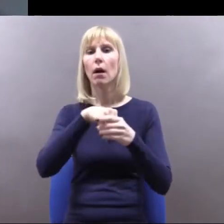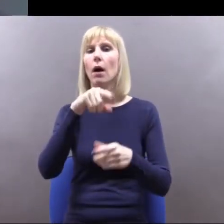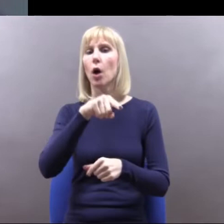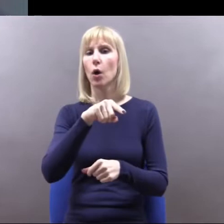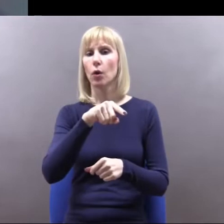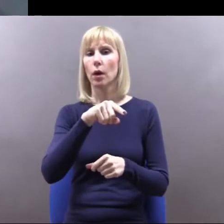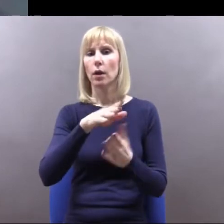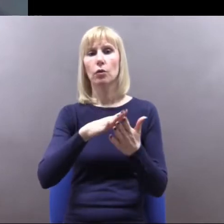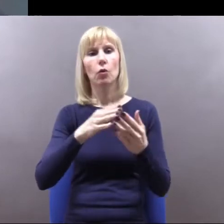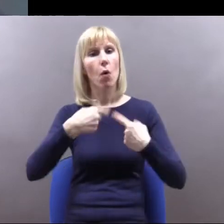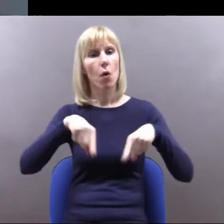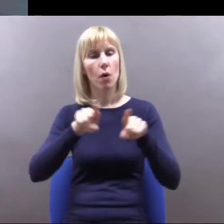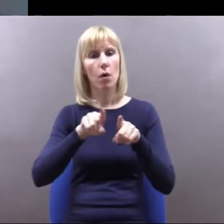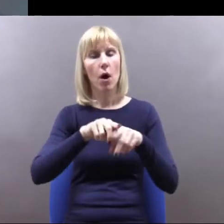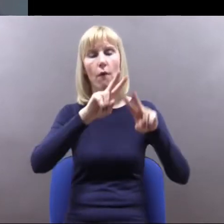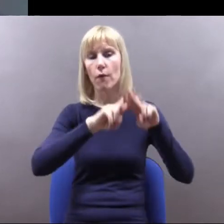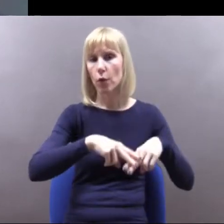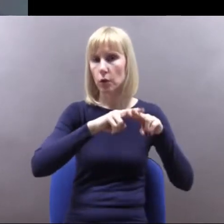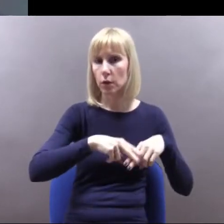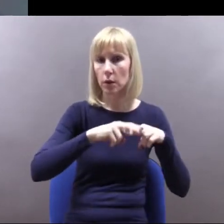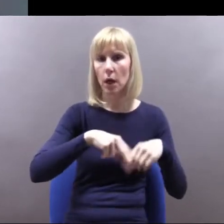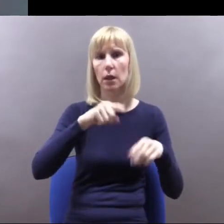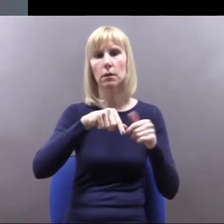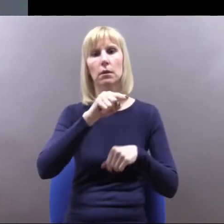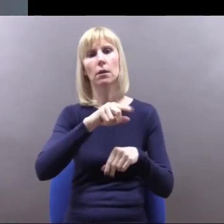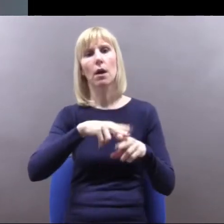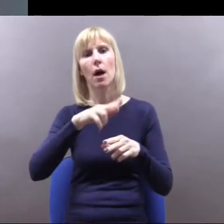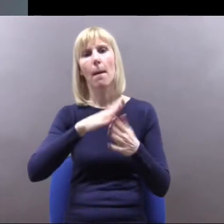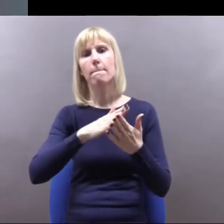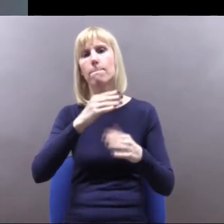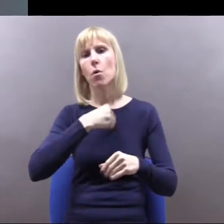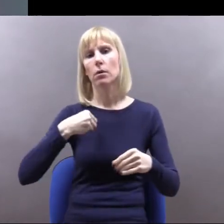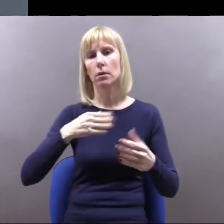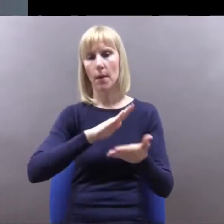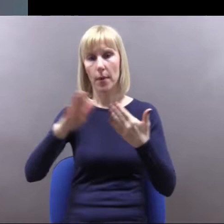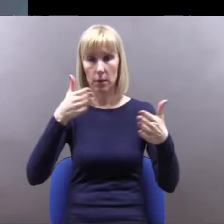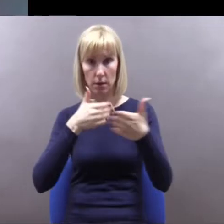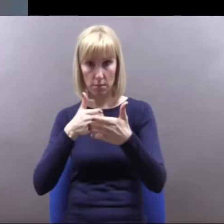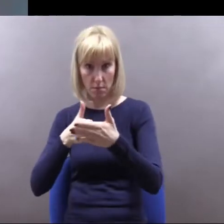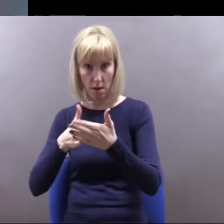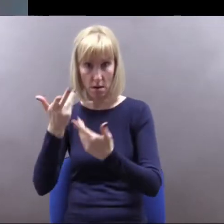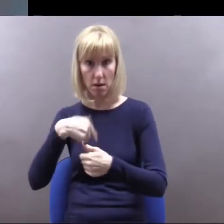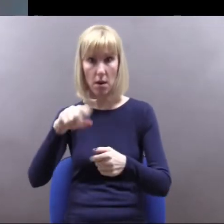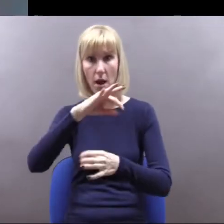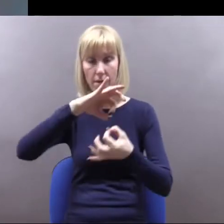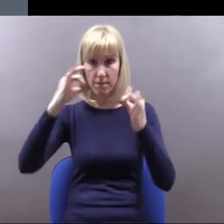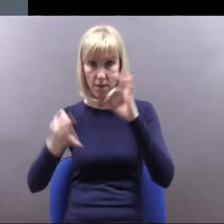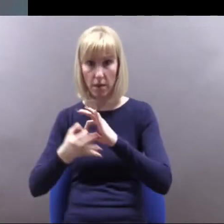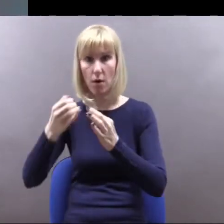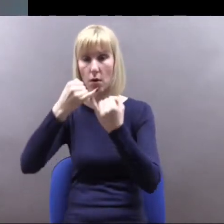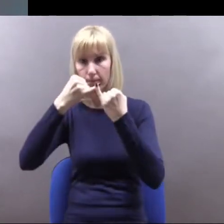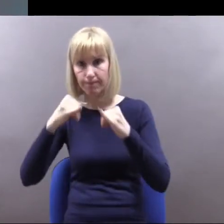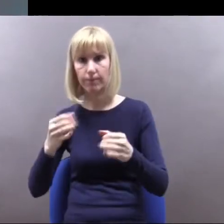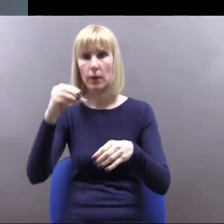realizowany przez Fundację Polska Bez Barier, Fundację TUS oraz Spółdzielnię Socjalną FADO.